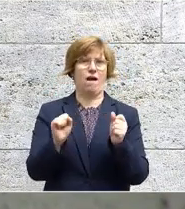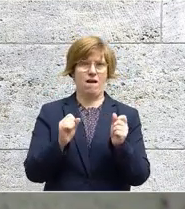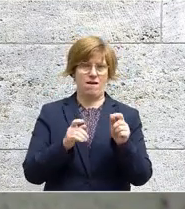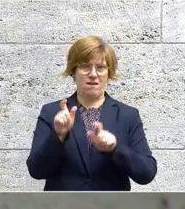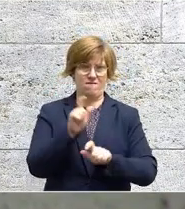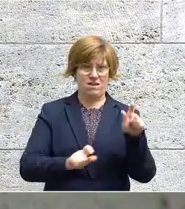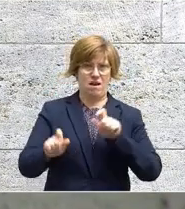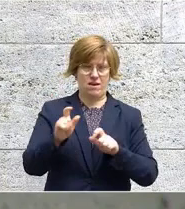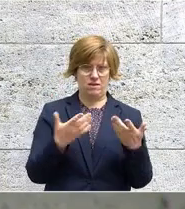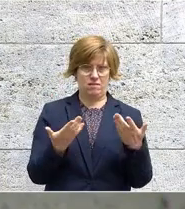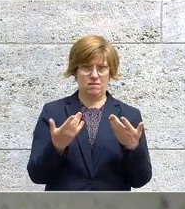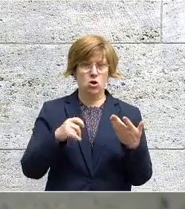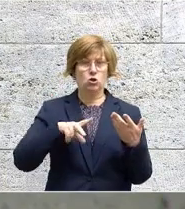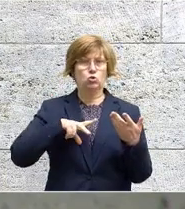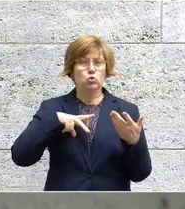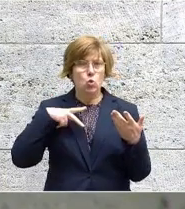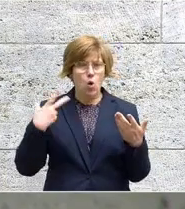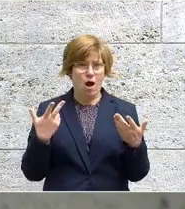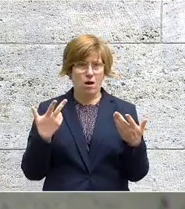verteidigen. So lange,